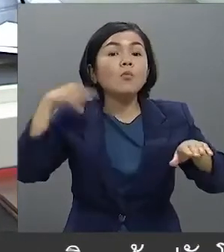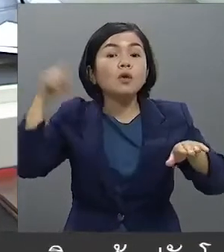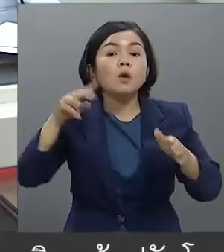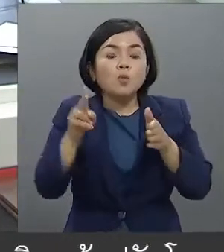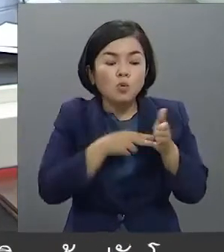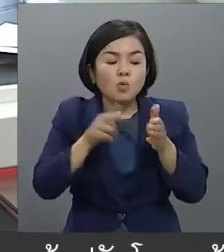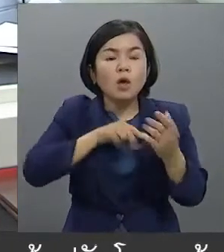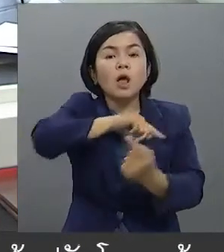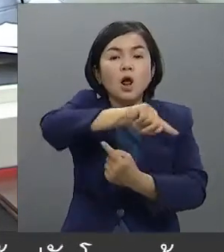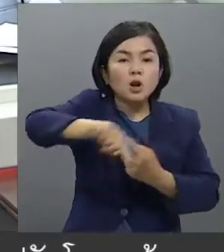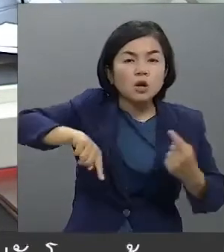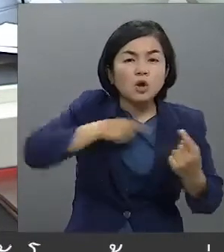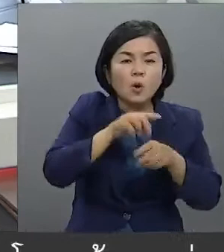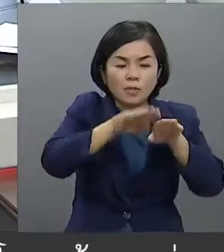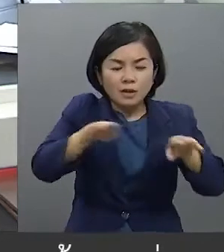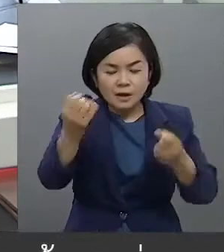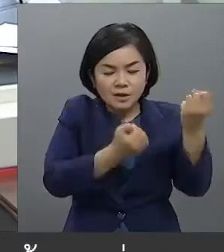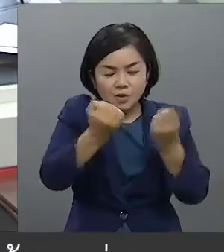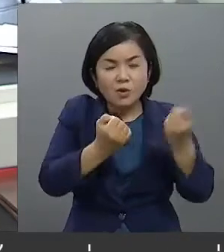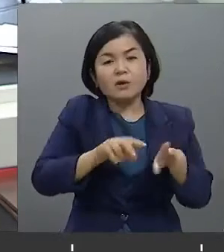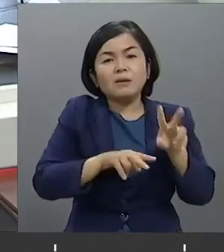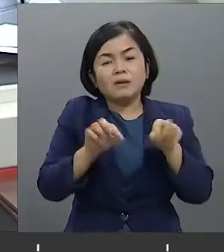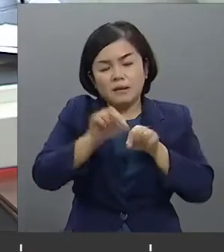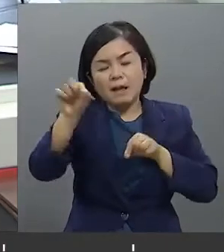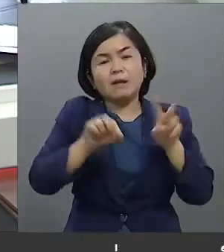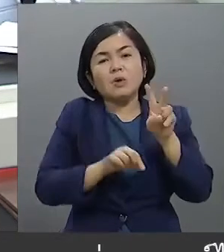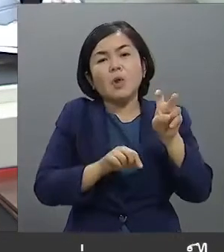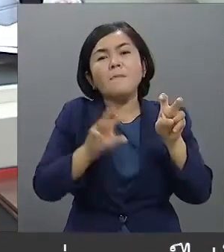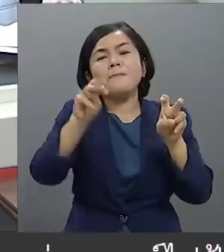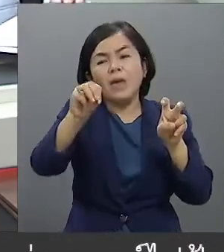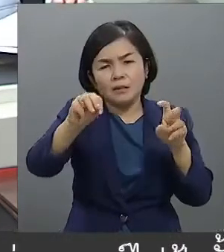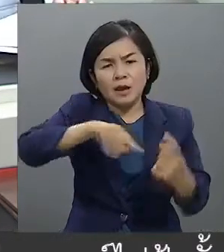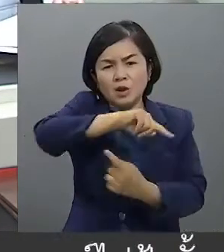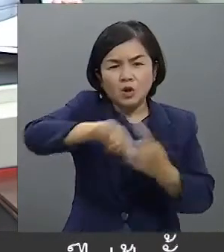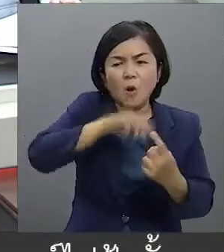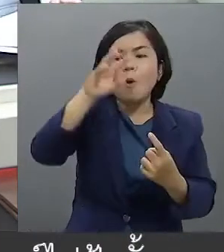จอดรถที่มีระยะทางเนี่ย200เมตรต่อรอบวิ่งไป6รอบก็ประมาณ